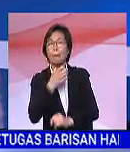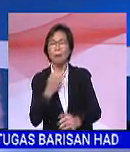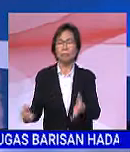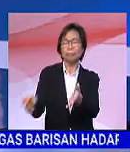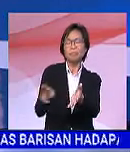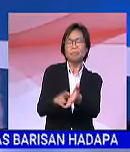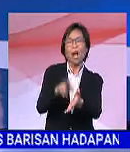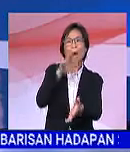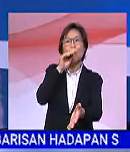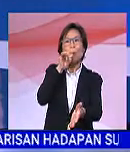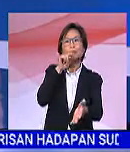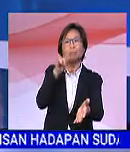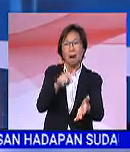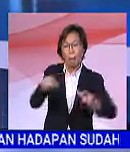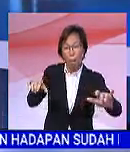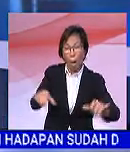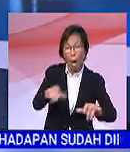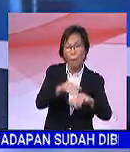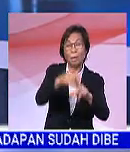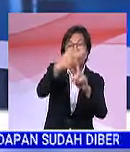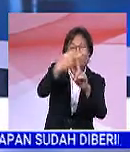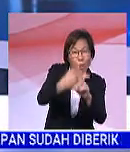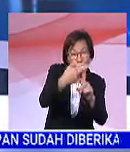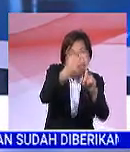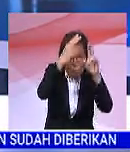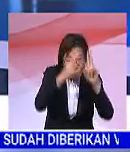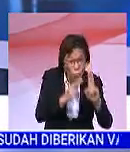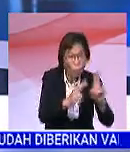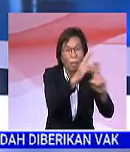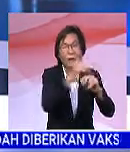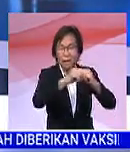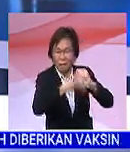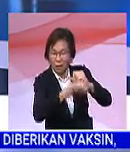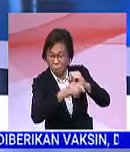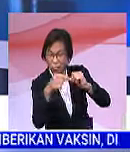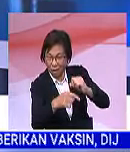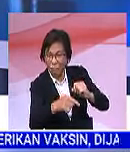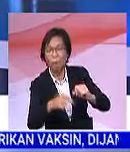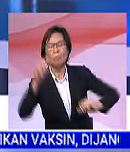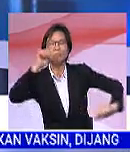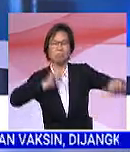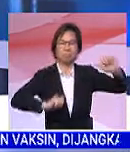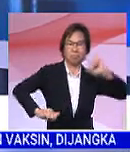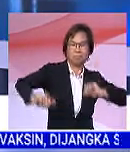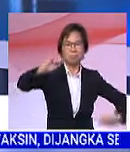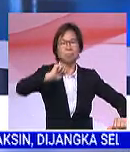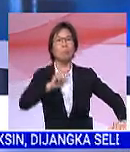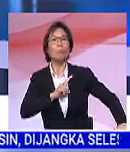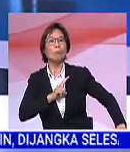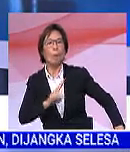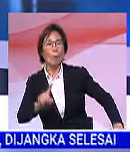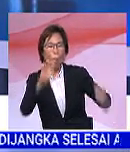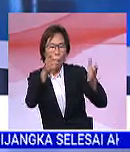kenyataan berkata, bukan sahaja dilakukan pada bulan yang mulia, malah iklan berkenaan turut dilakonkan mereka yang beragama